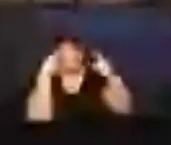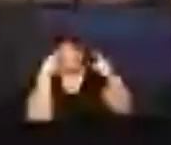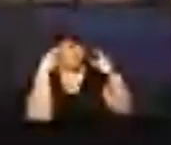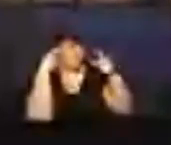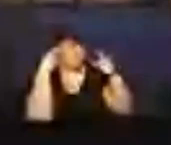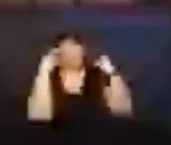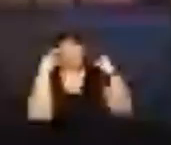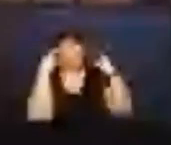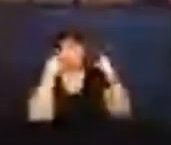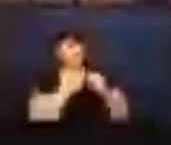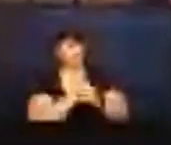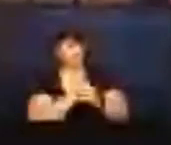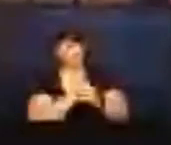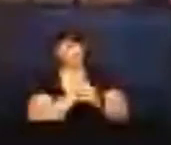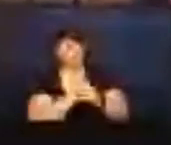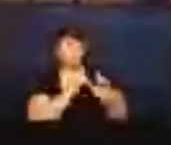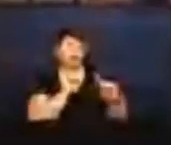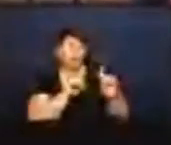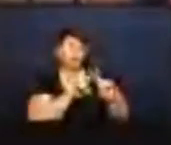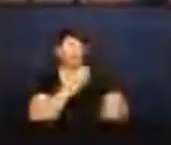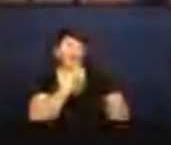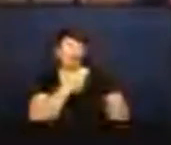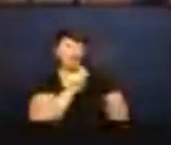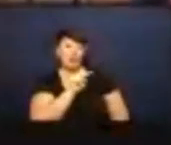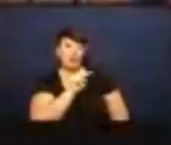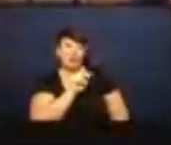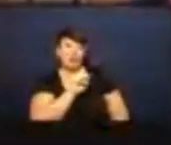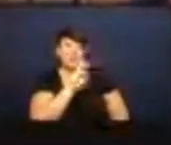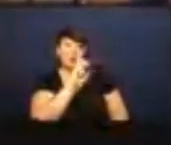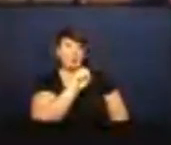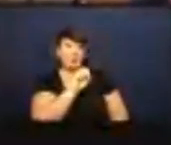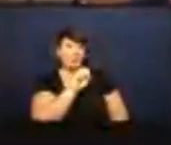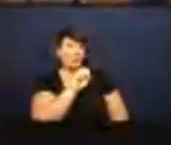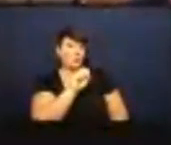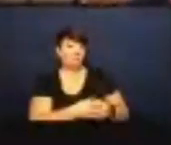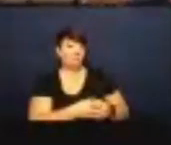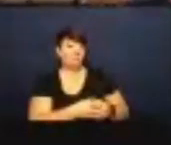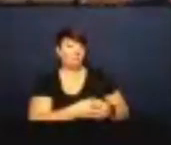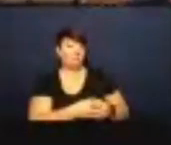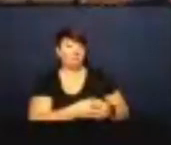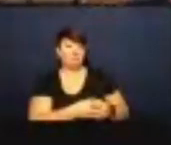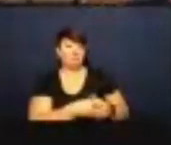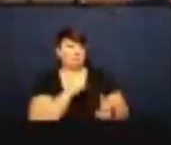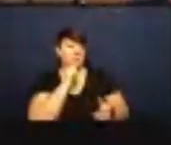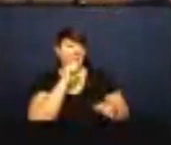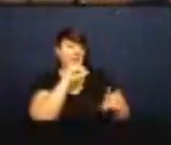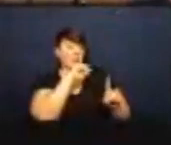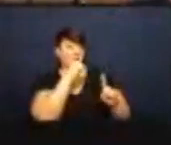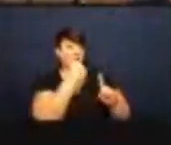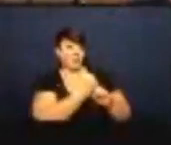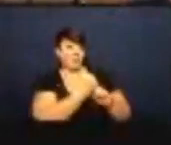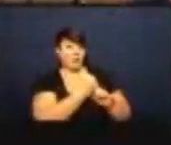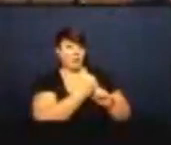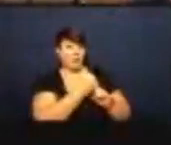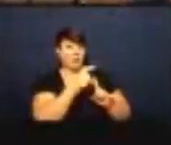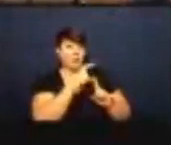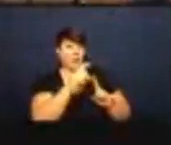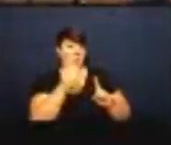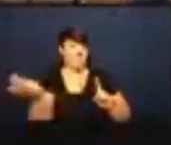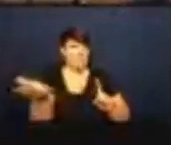iwapo tuko katika hali ambapo virusi hivi vimeenea sana katika jamii, ni lazima watu wavae